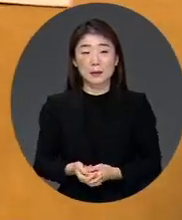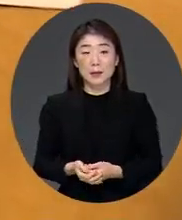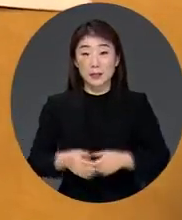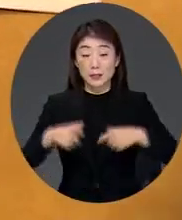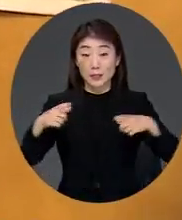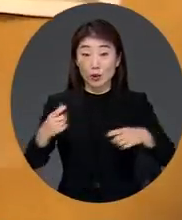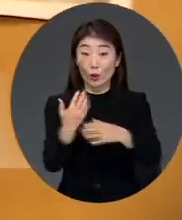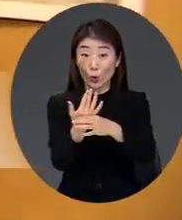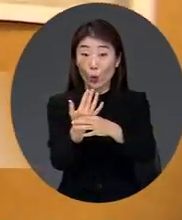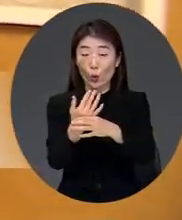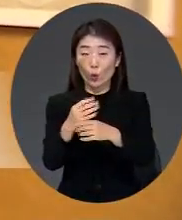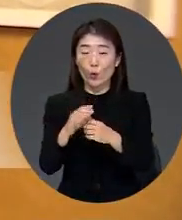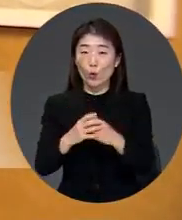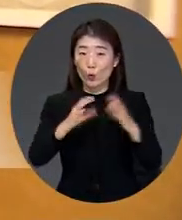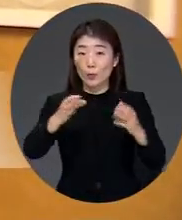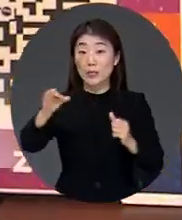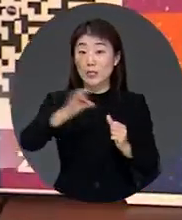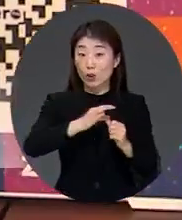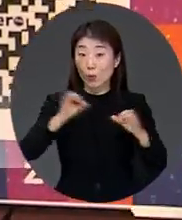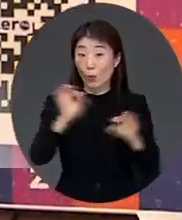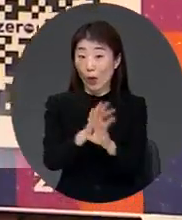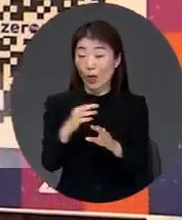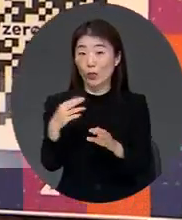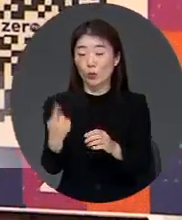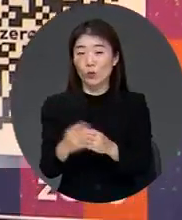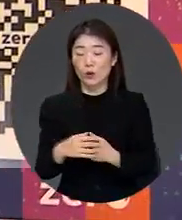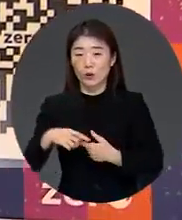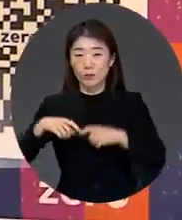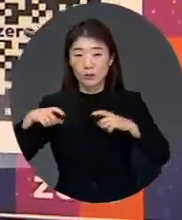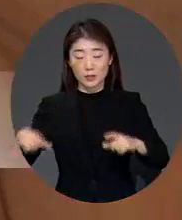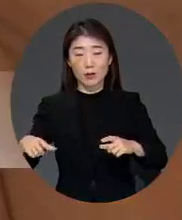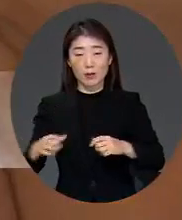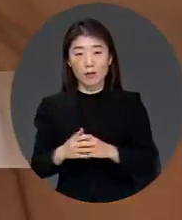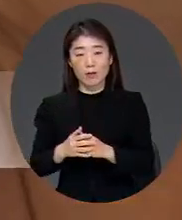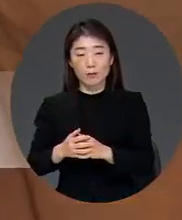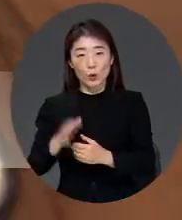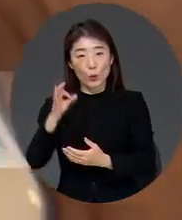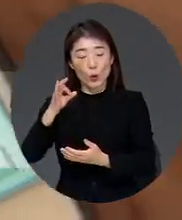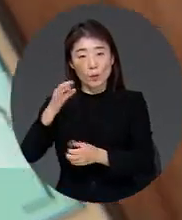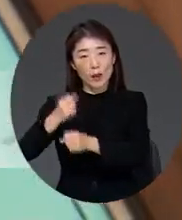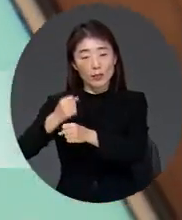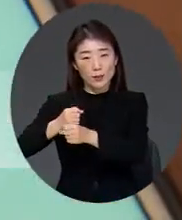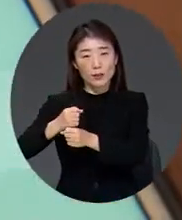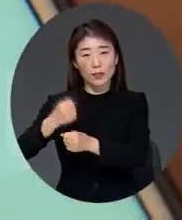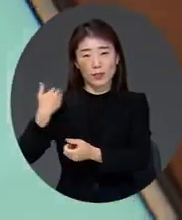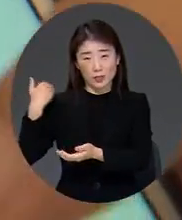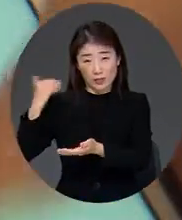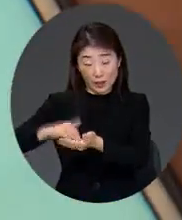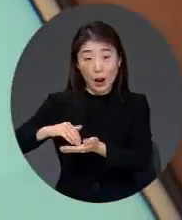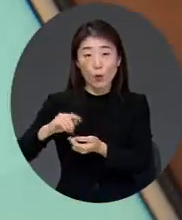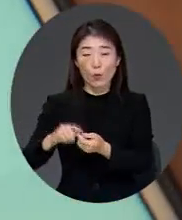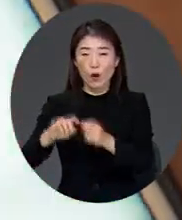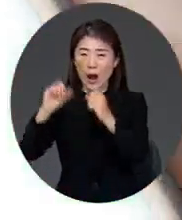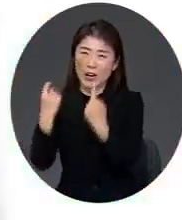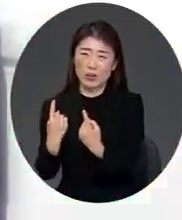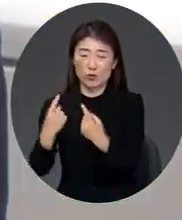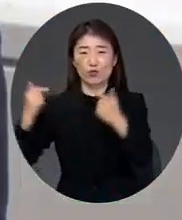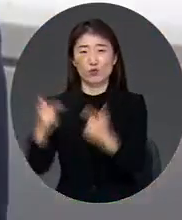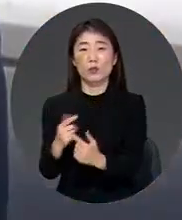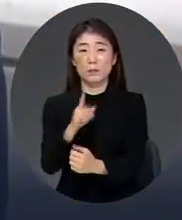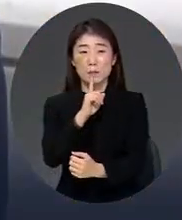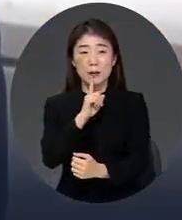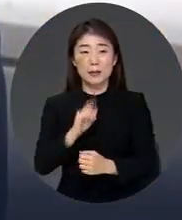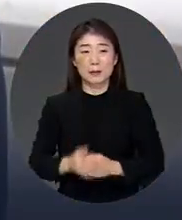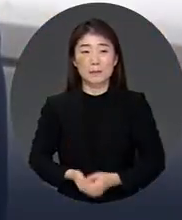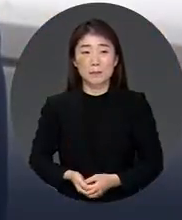국비 지원이 없거나 줄더라도 경남의 발행 규모는 유지하되 할인율은 낮출 것이라고 말했습니다.